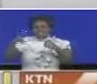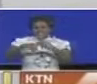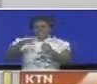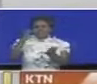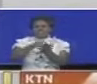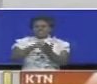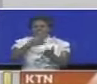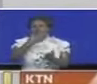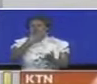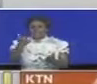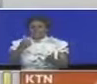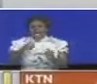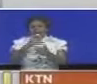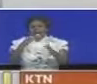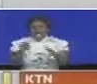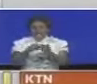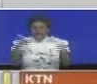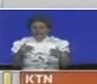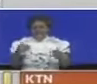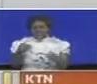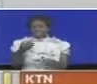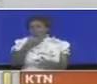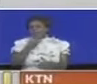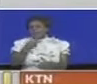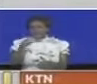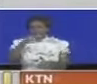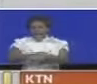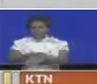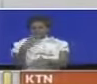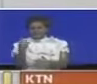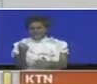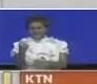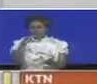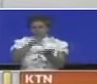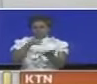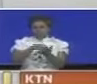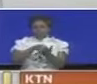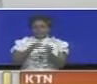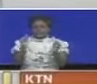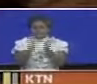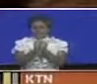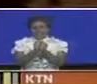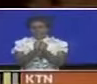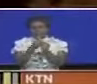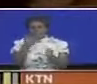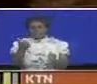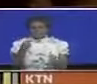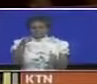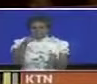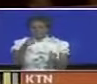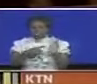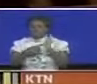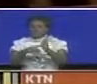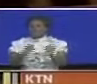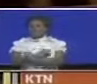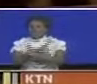huu dhidi ya wenzao wa vulana waliotosheka na nafasi 5 tu katika kitengo cha 10 bora nchini. Hii ikiwa ni ishara tosha